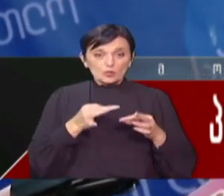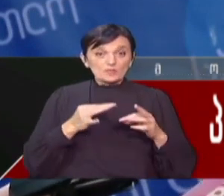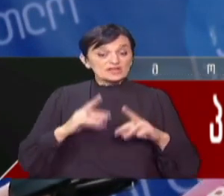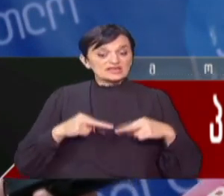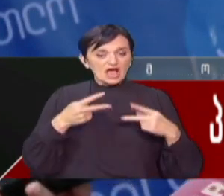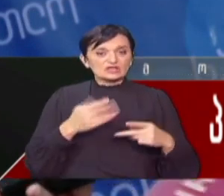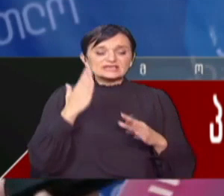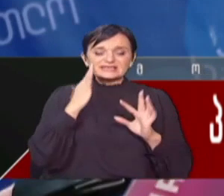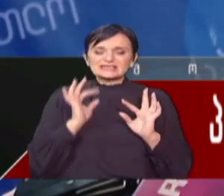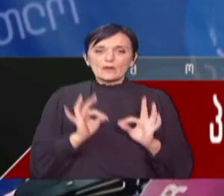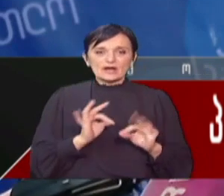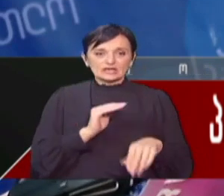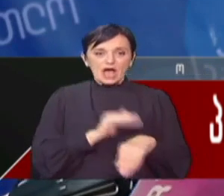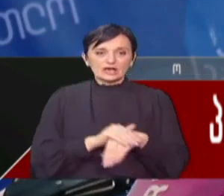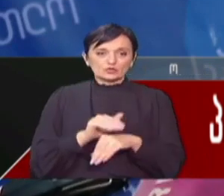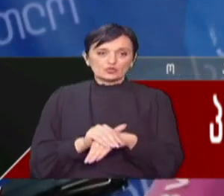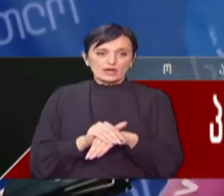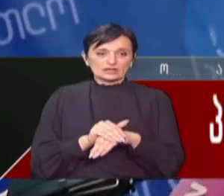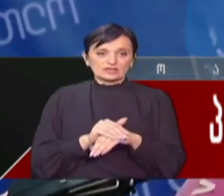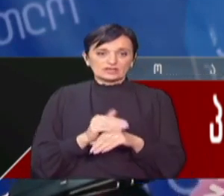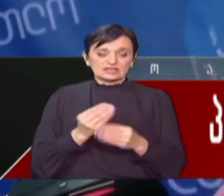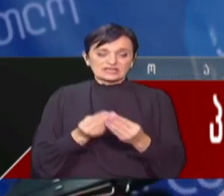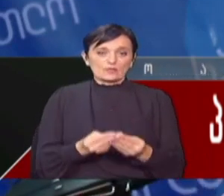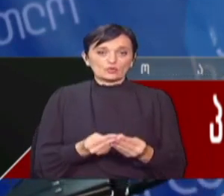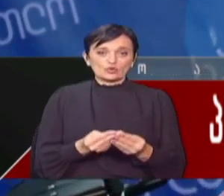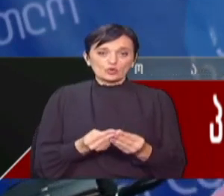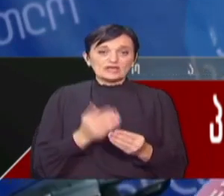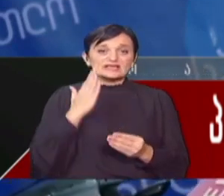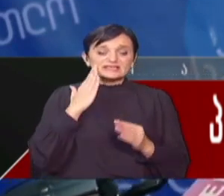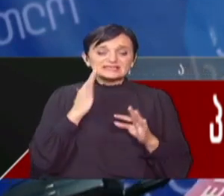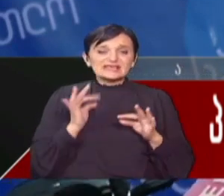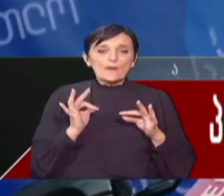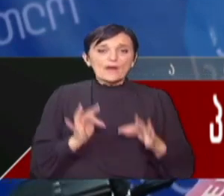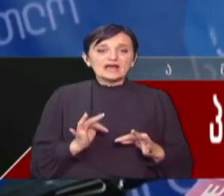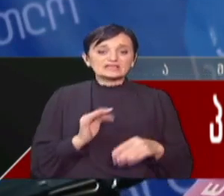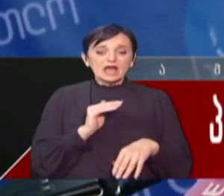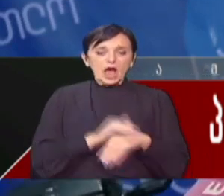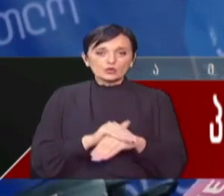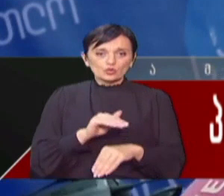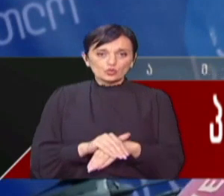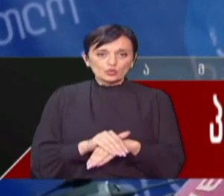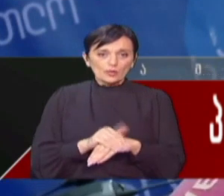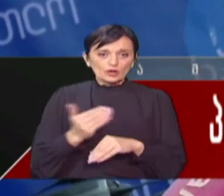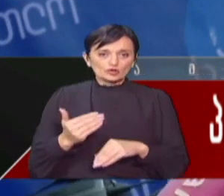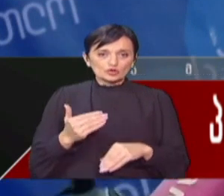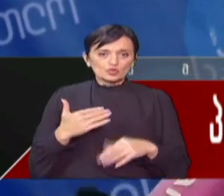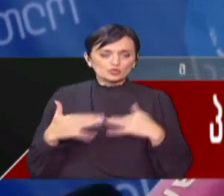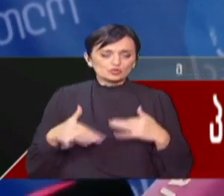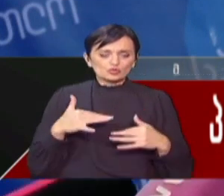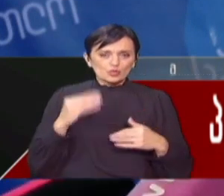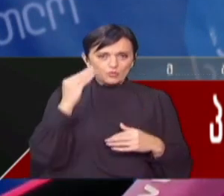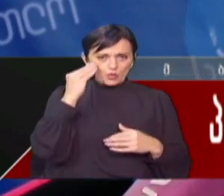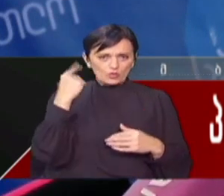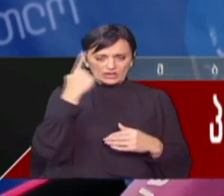იმისა, რომ სამართლებრივი არგუმენტები წარმოედგინათ. Არავით არის სამართლებრივი არგუმენტები. Usustesi pozițiebi,